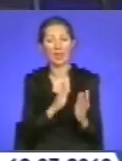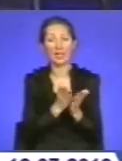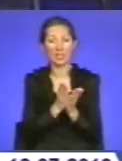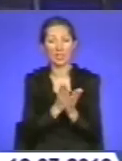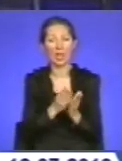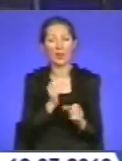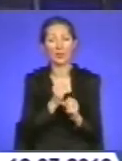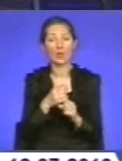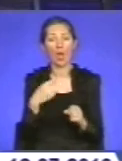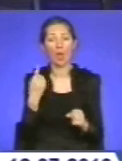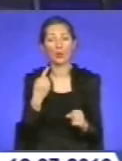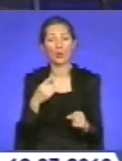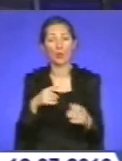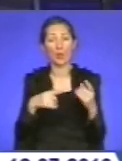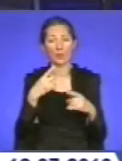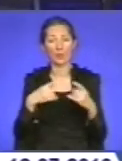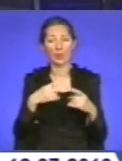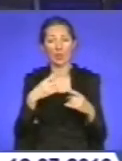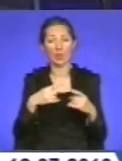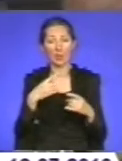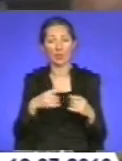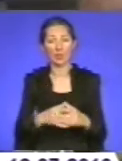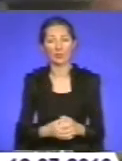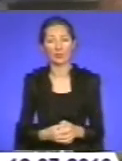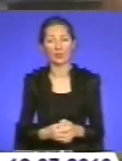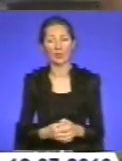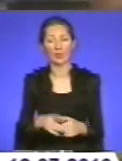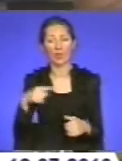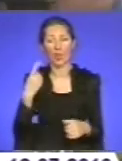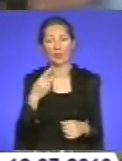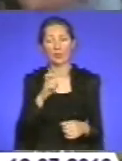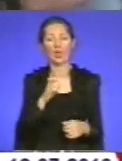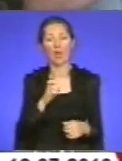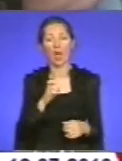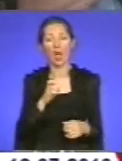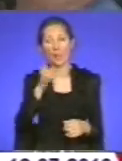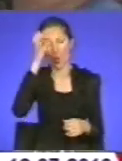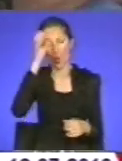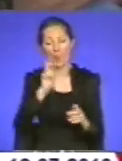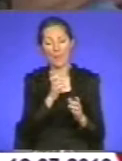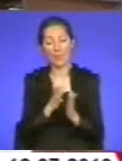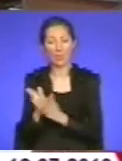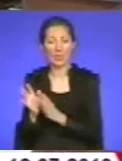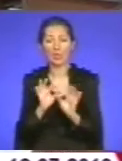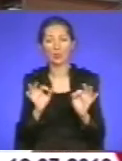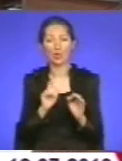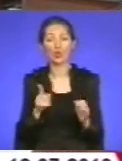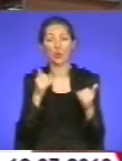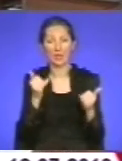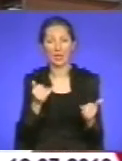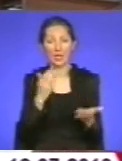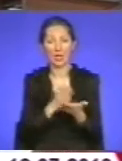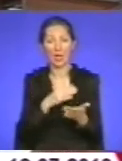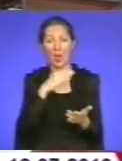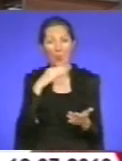державного телебачення. Про це наступний сюжет. Обласній універсальній науковій бібліотеці розповідають, що нині є